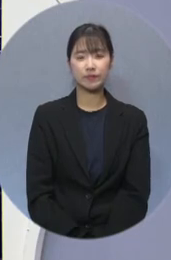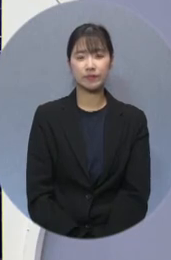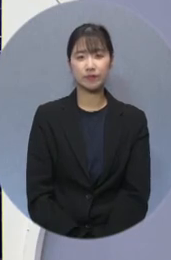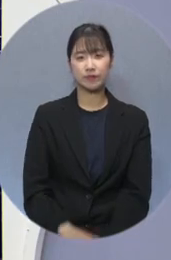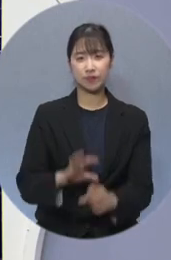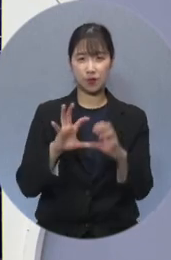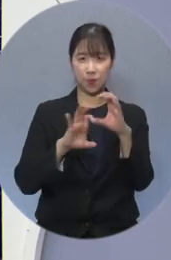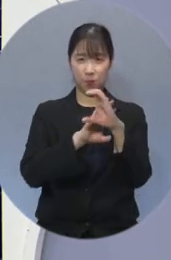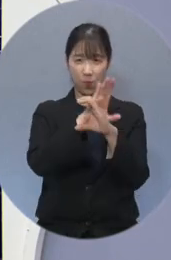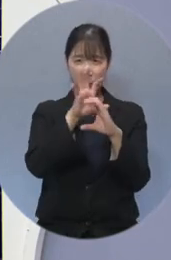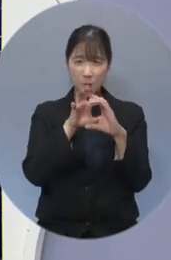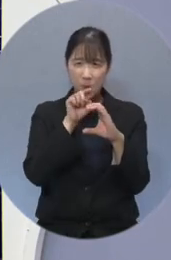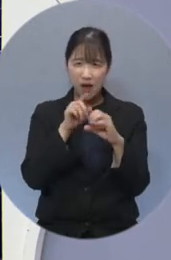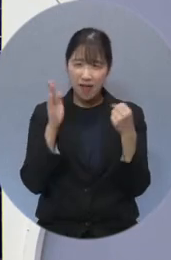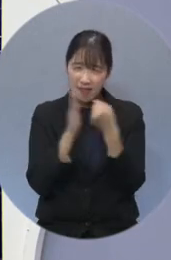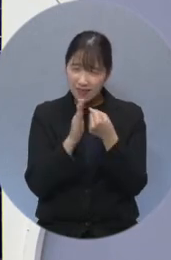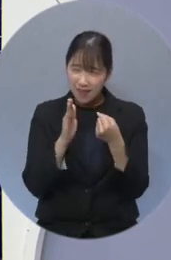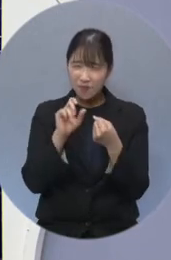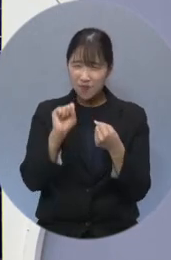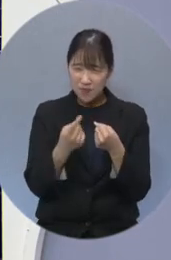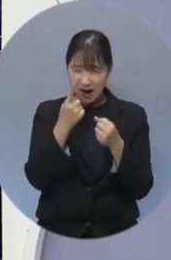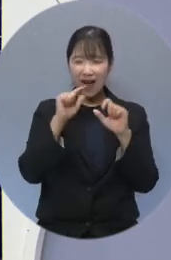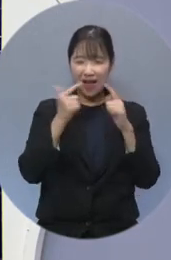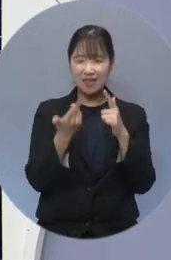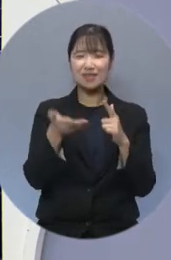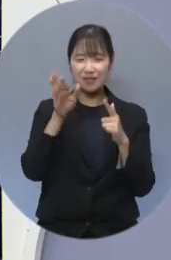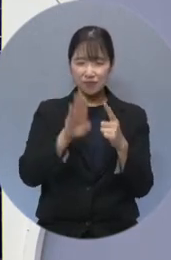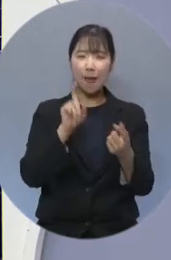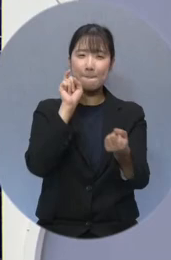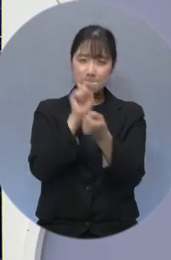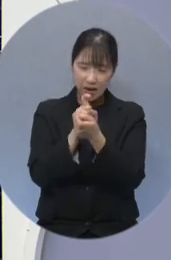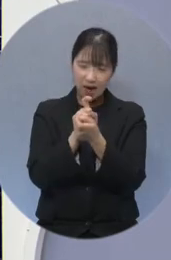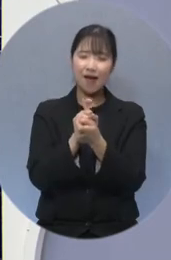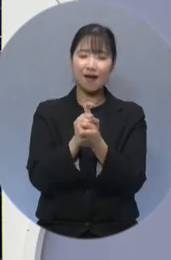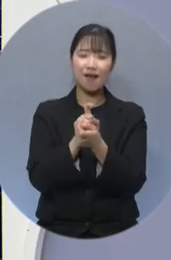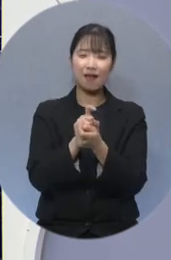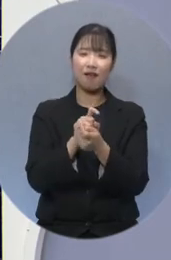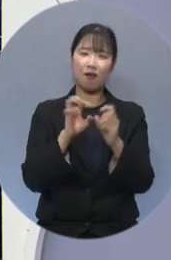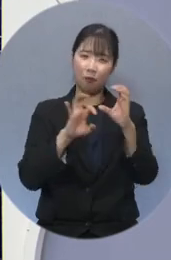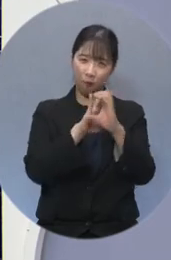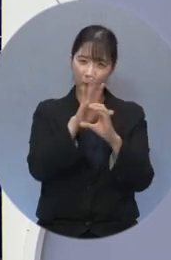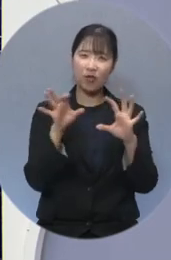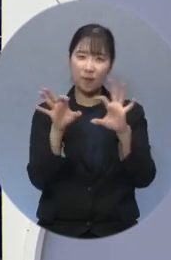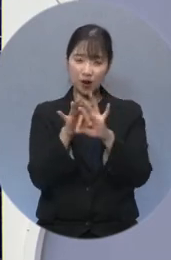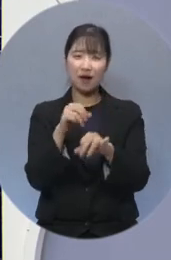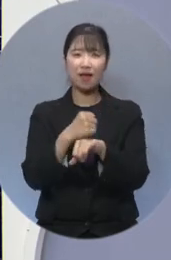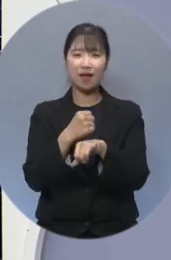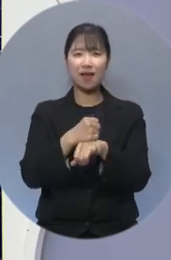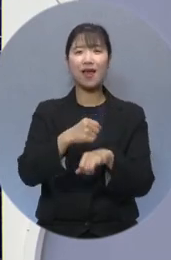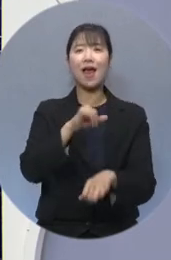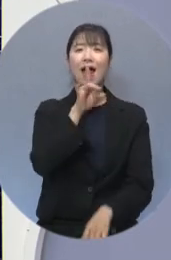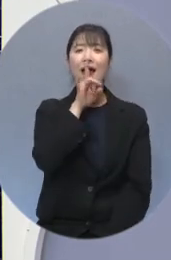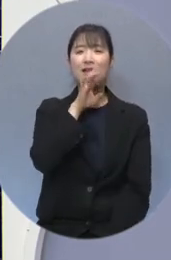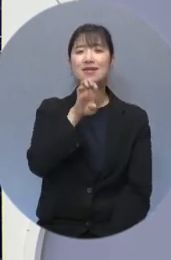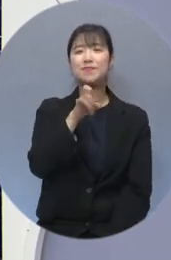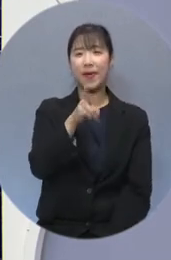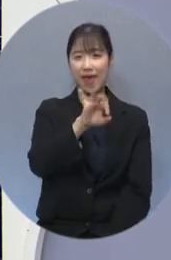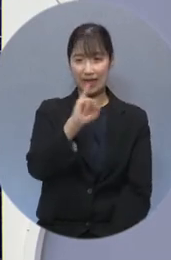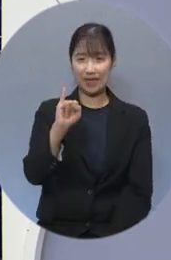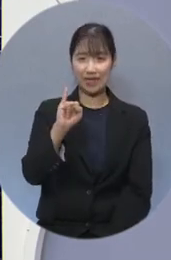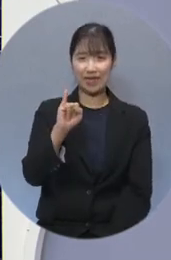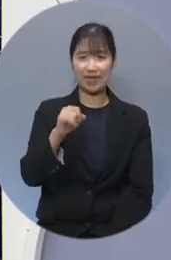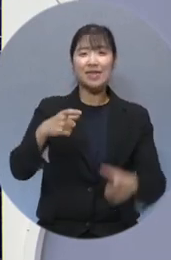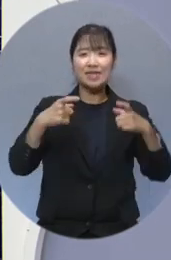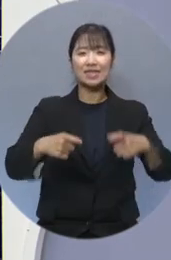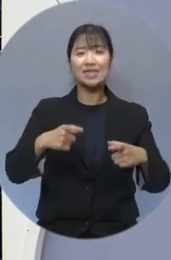코로나 때문에 시작한 건 아니지만 마침 코로나와 결부가 돼서 우리가 강릉페이라 그래서